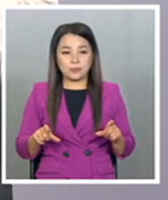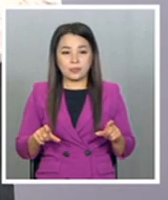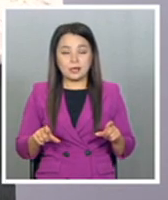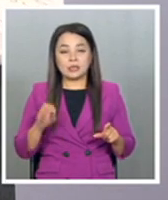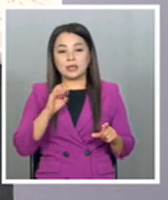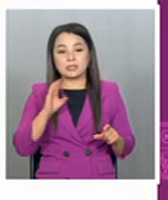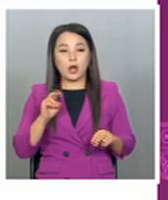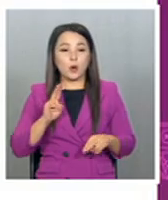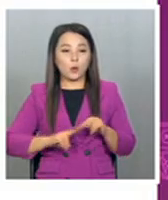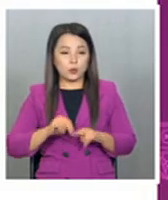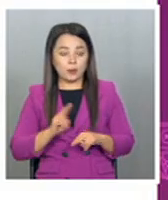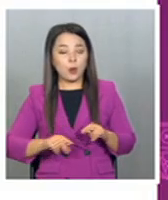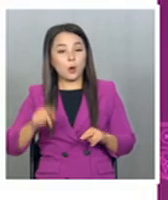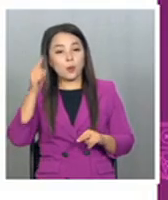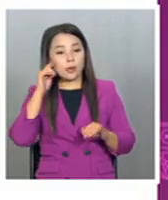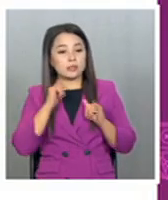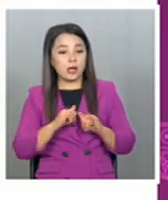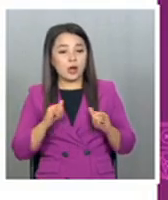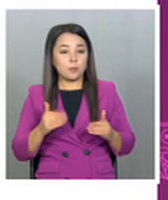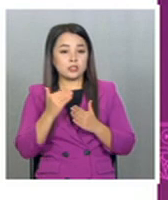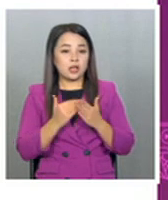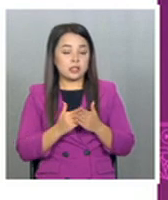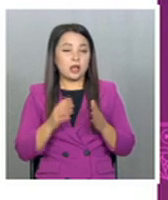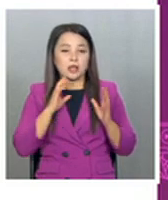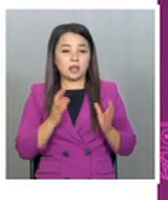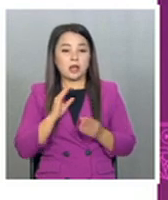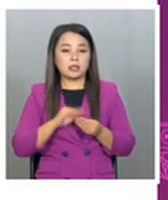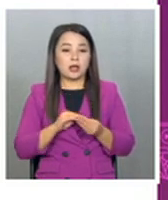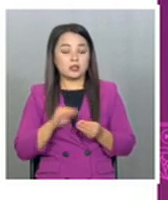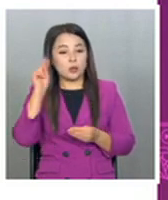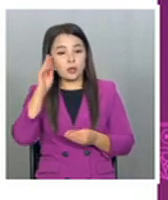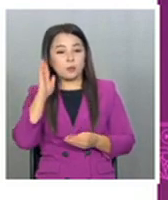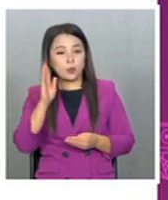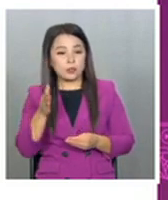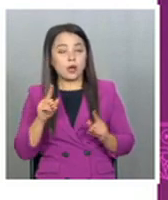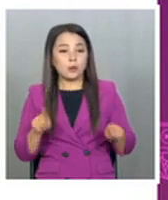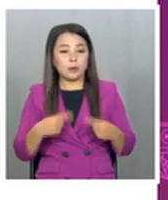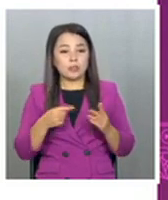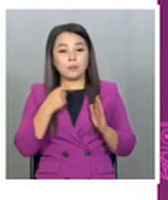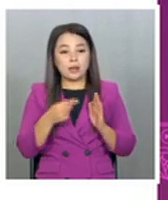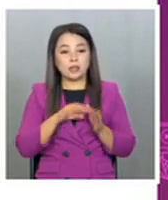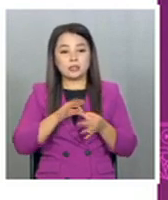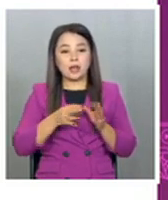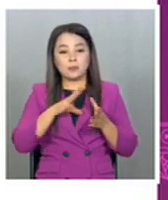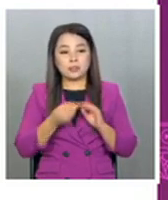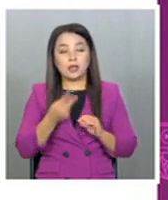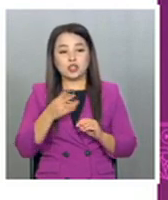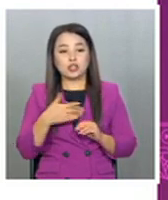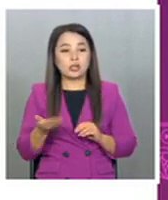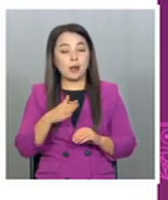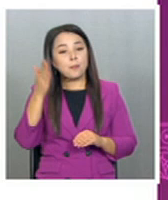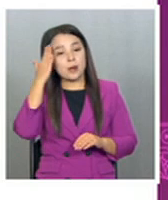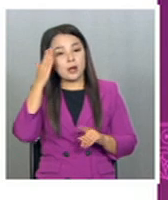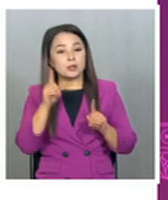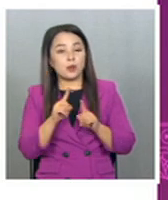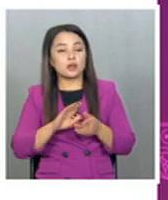эссе құрылымы мен ойдың даму желісін сақтап жазуды үйренесіздер. Көтерілген мәселе бойынша екі жақты пікірді